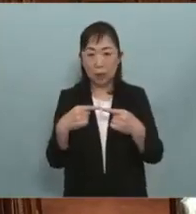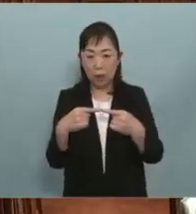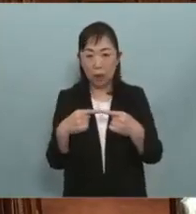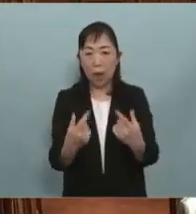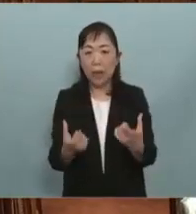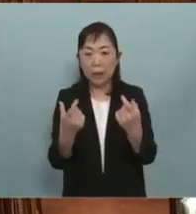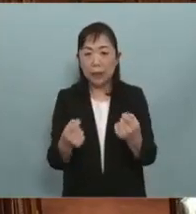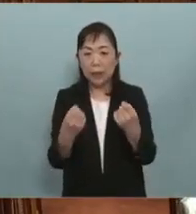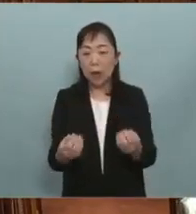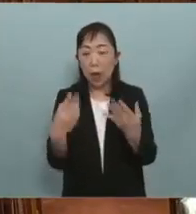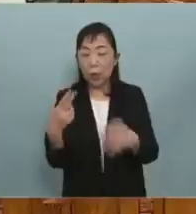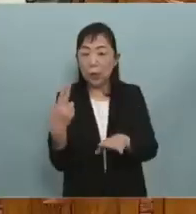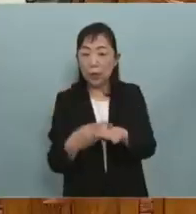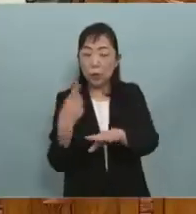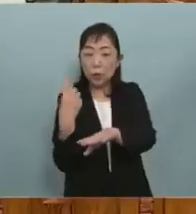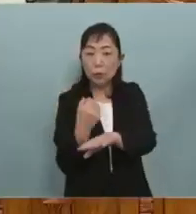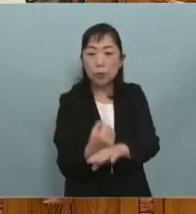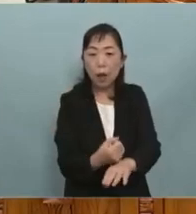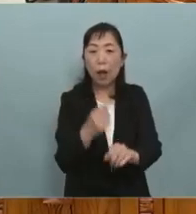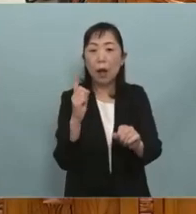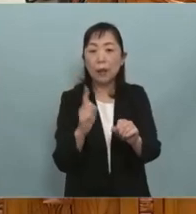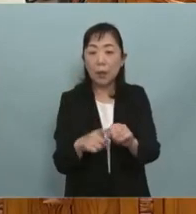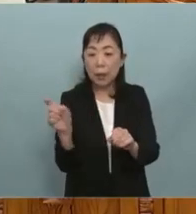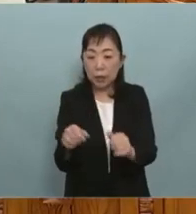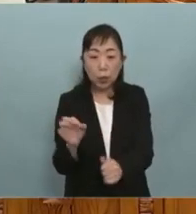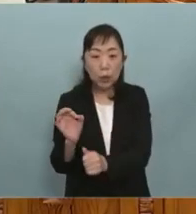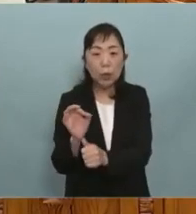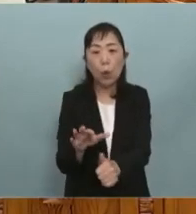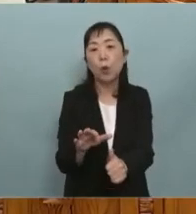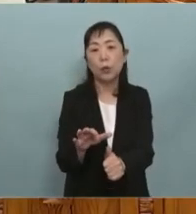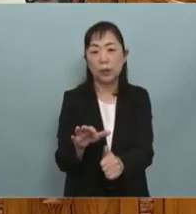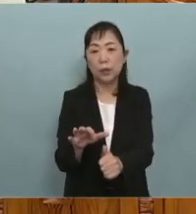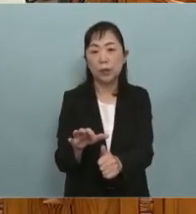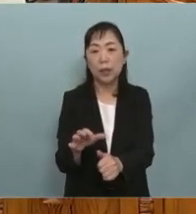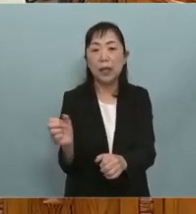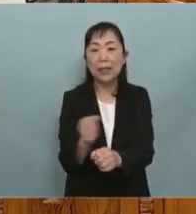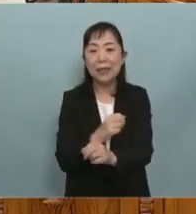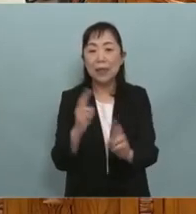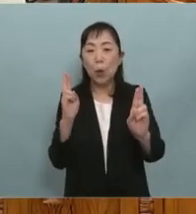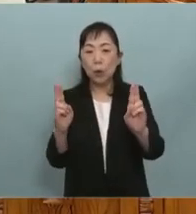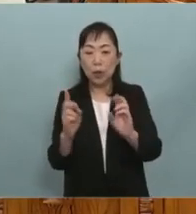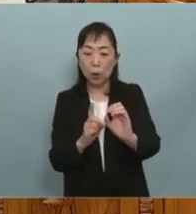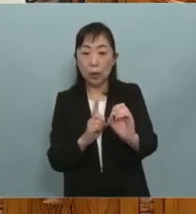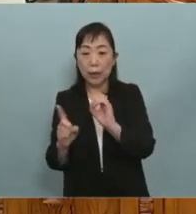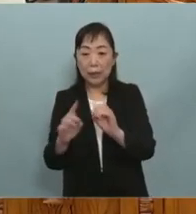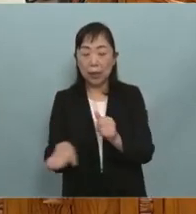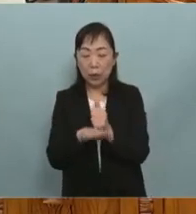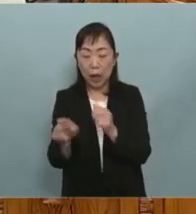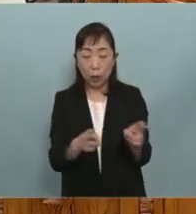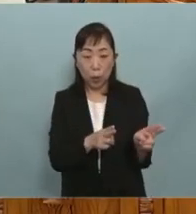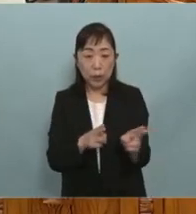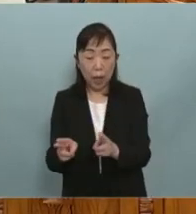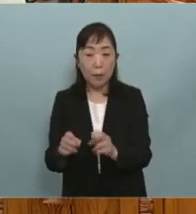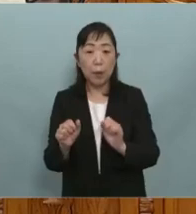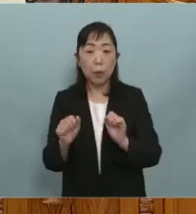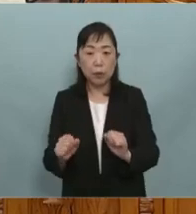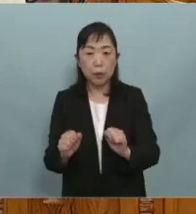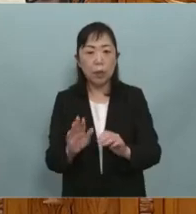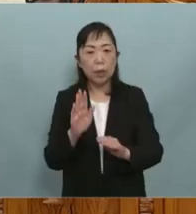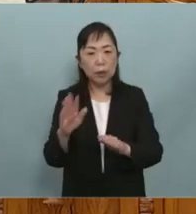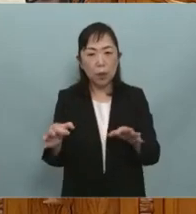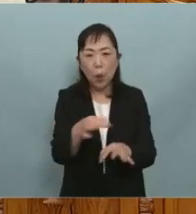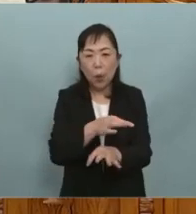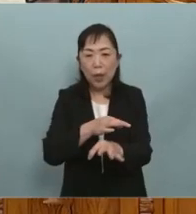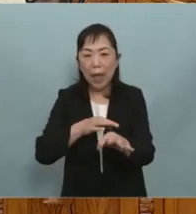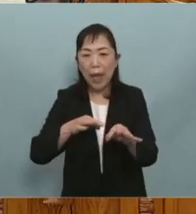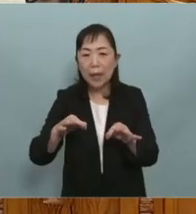などのを化し事業者のデジタル環境整備も含め将来の経済のパ